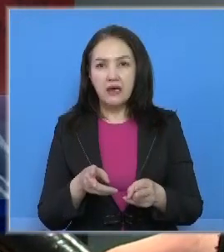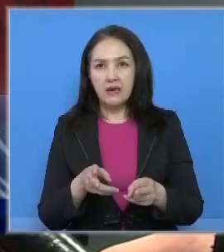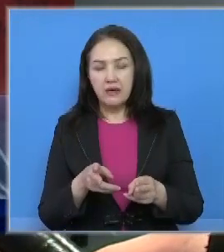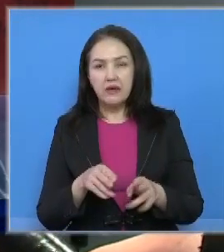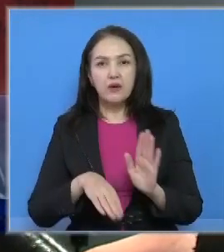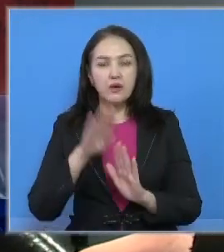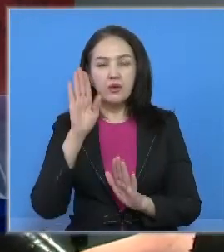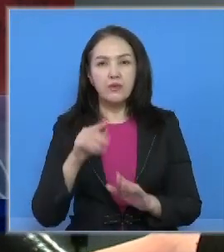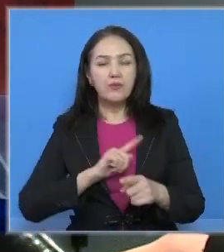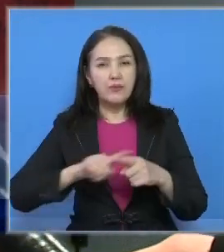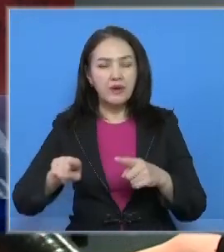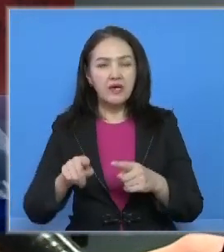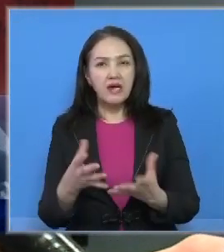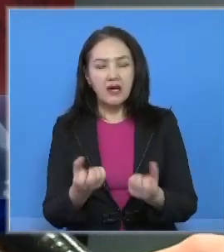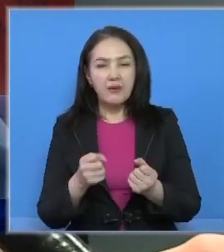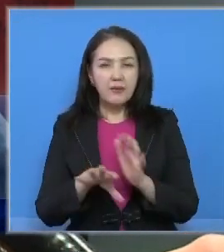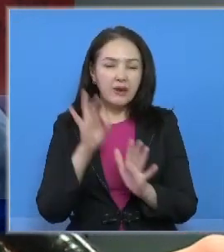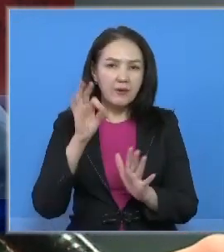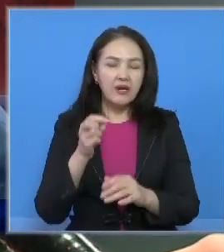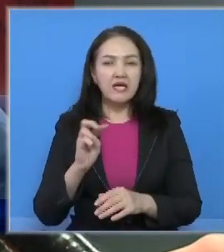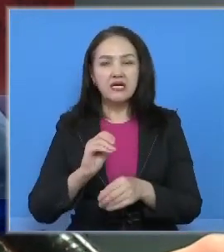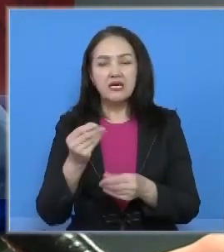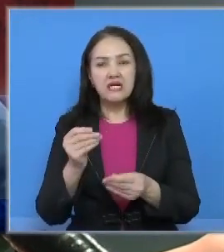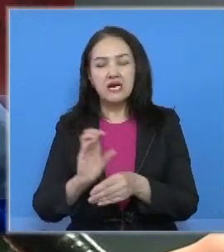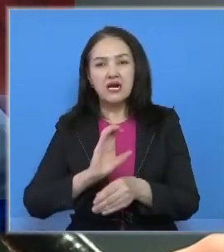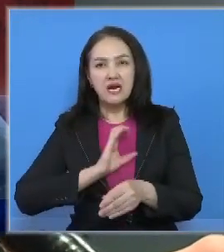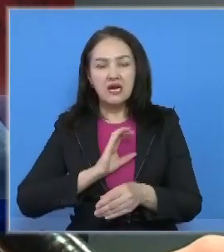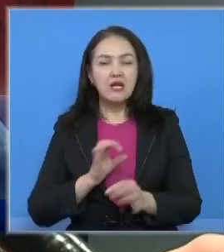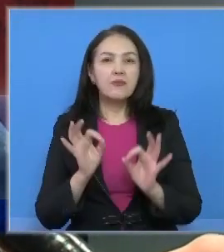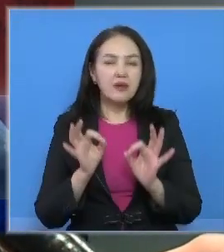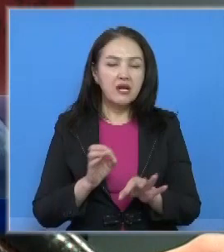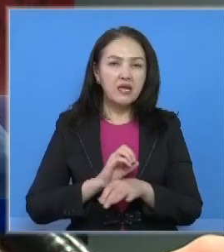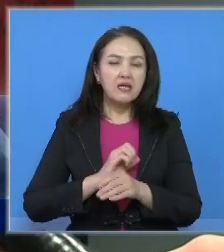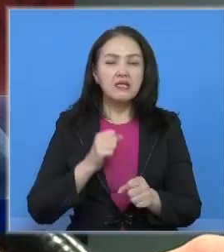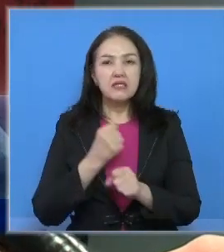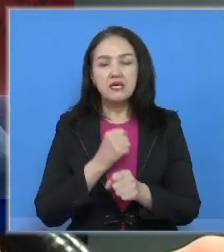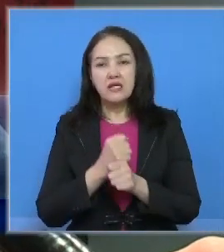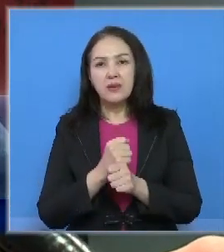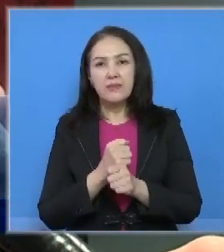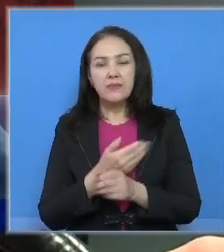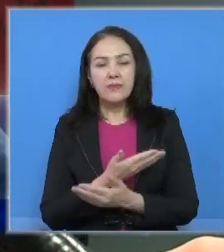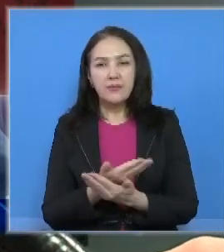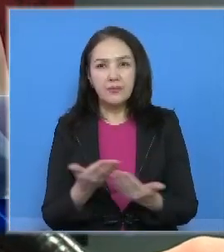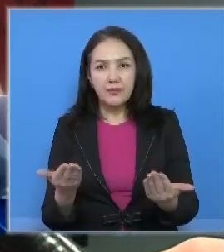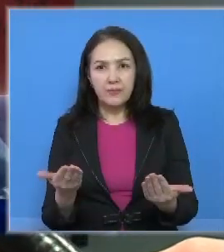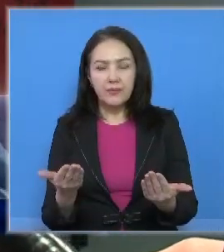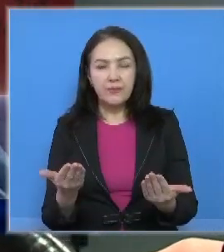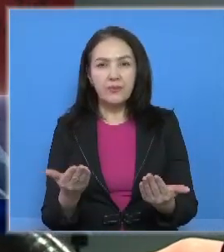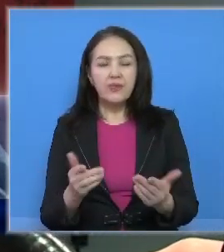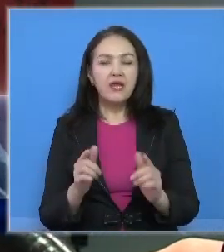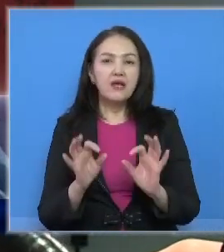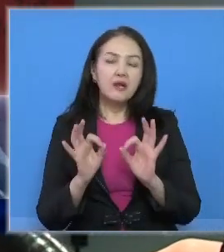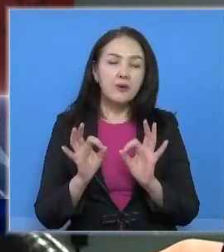лучше и быстрее выиграть этот Грант и правильно их реализовать и вот они в